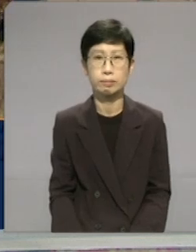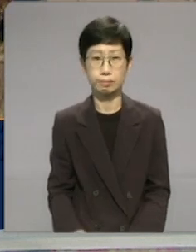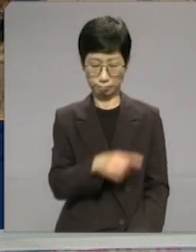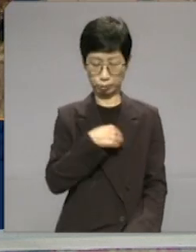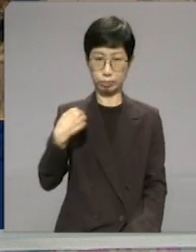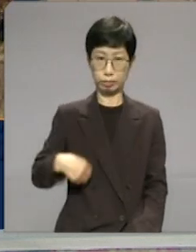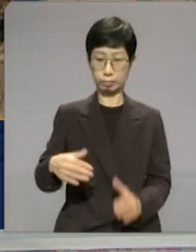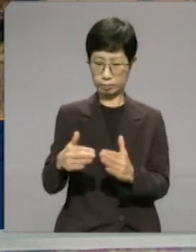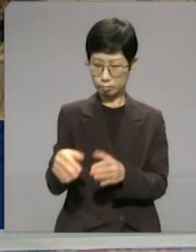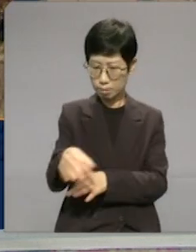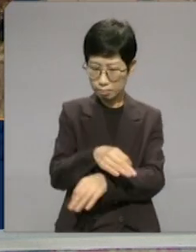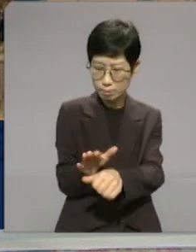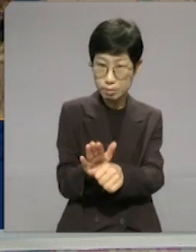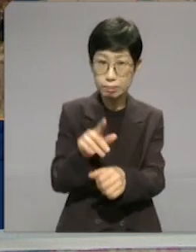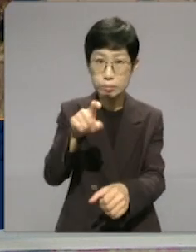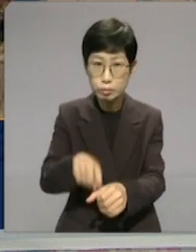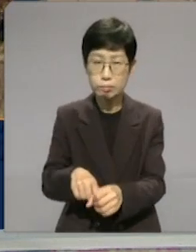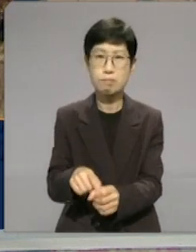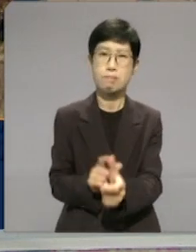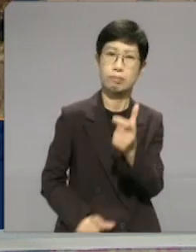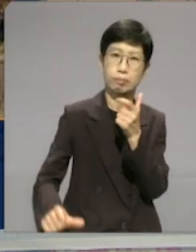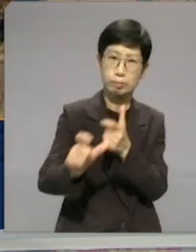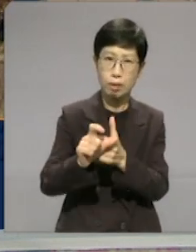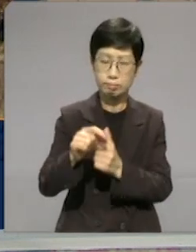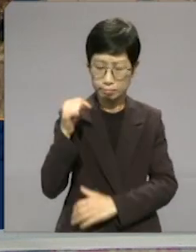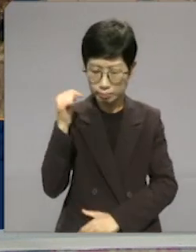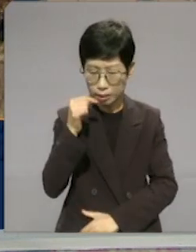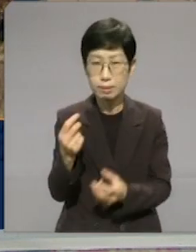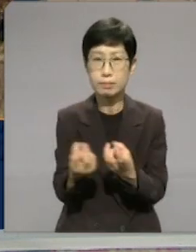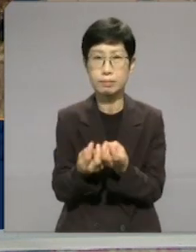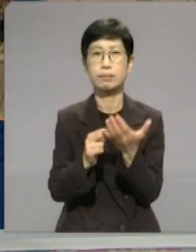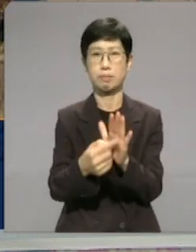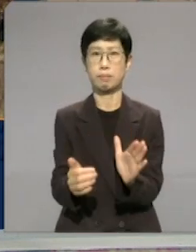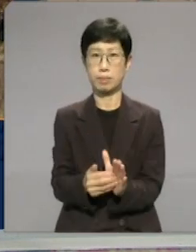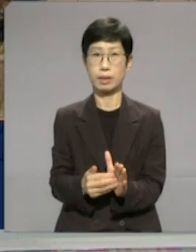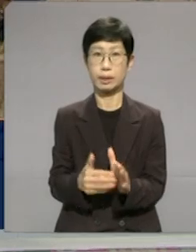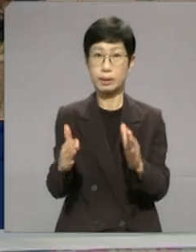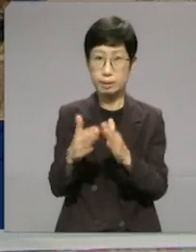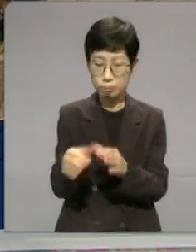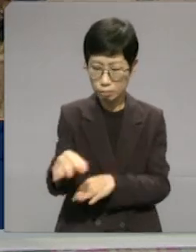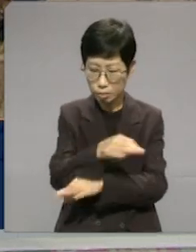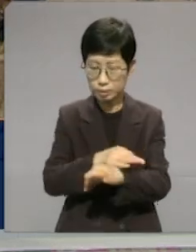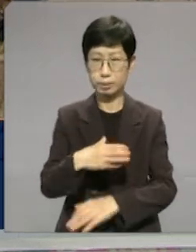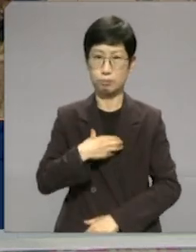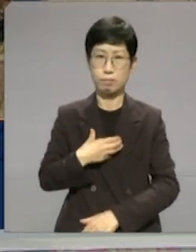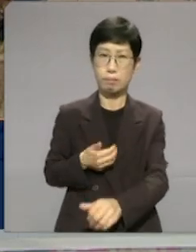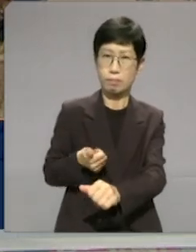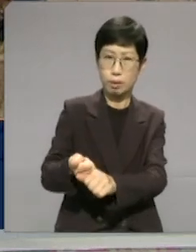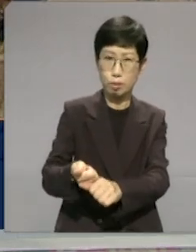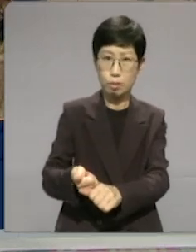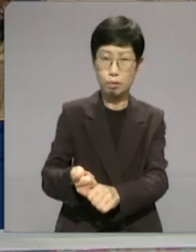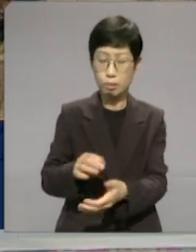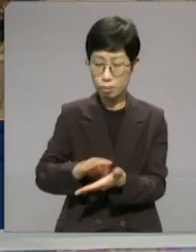중국이 부동산 경기 부양을 위해 보다 강력한 대책을 내놨습니다. 부동산 시장 위기를 극복하고 소비 여력을